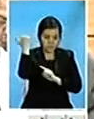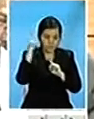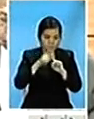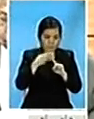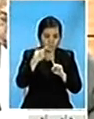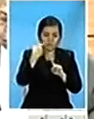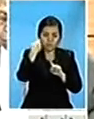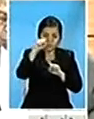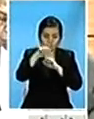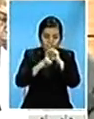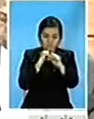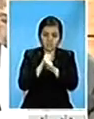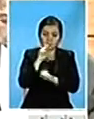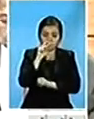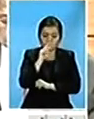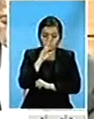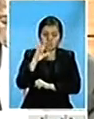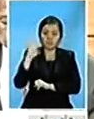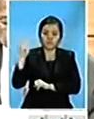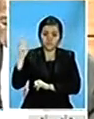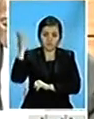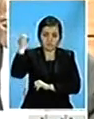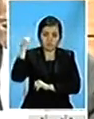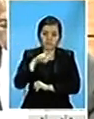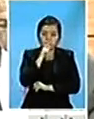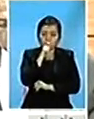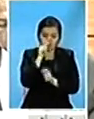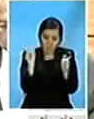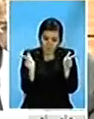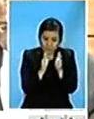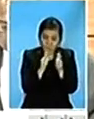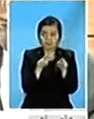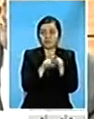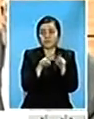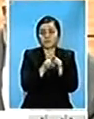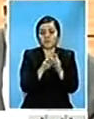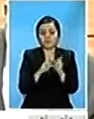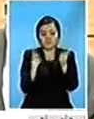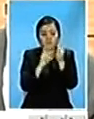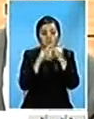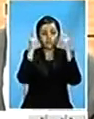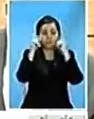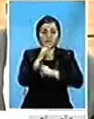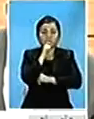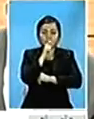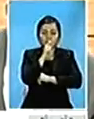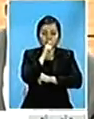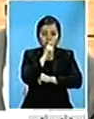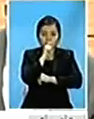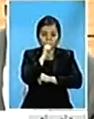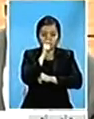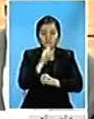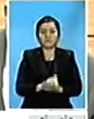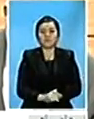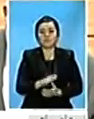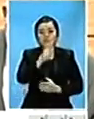ม2554สั้นๆแล้วครับท่านรองนายกได้ให้สัมภาษณ์ไว้ว่า